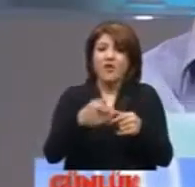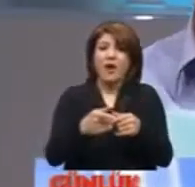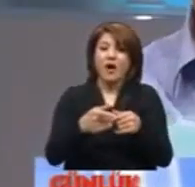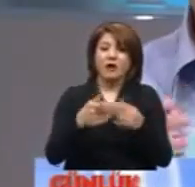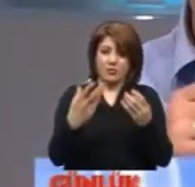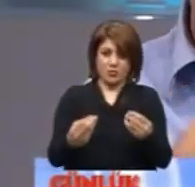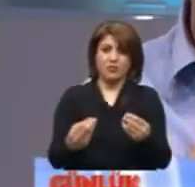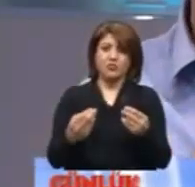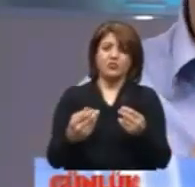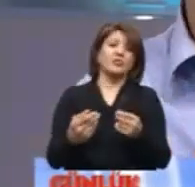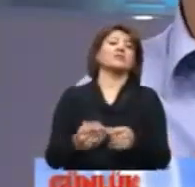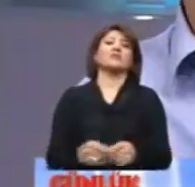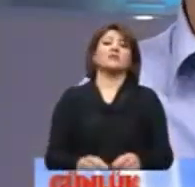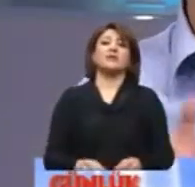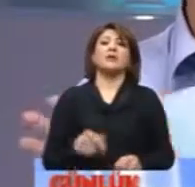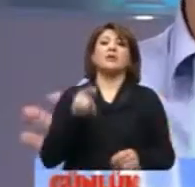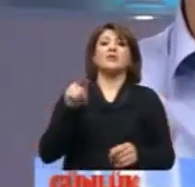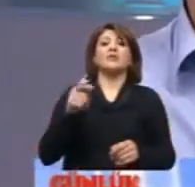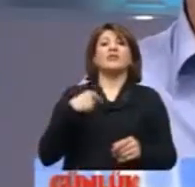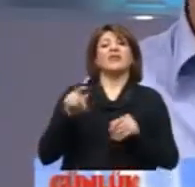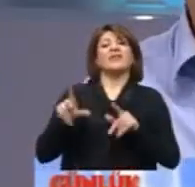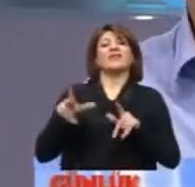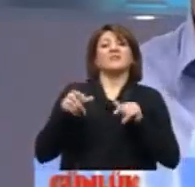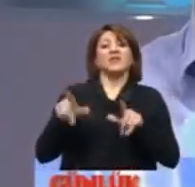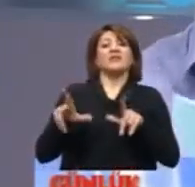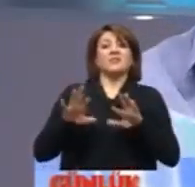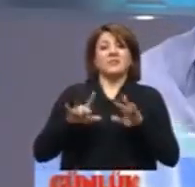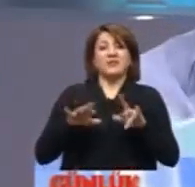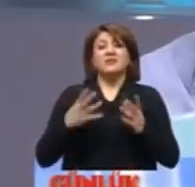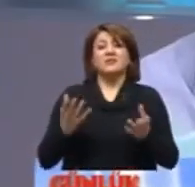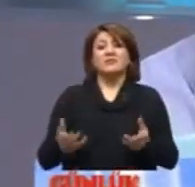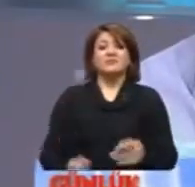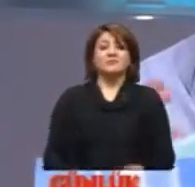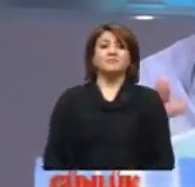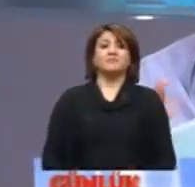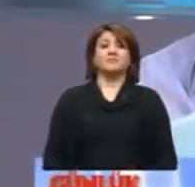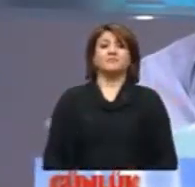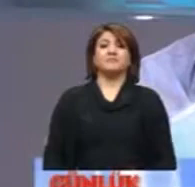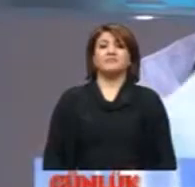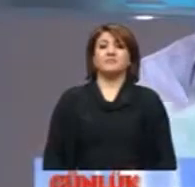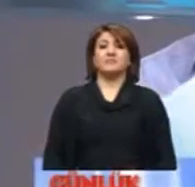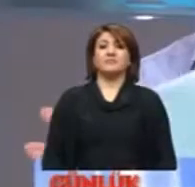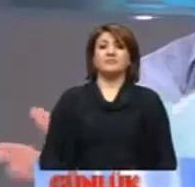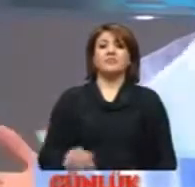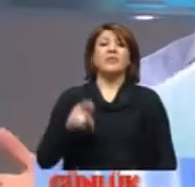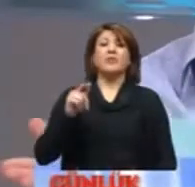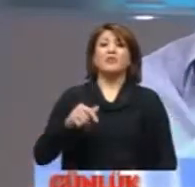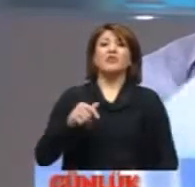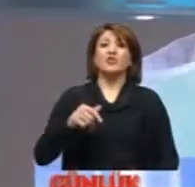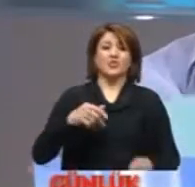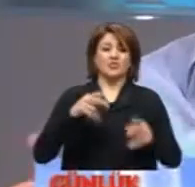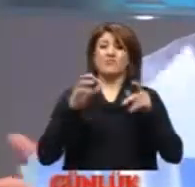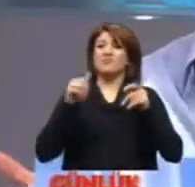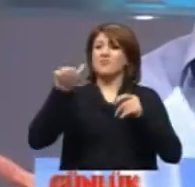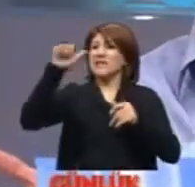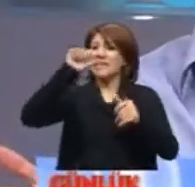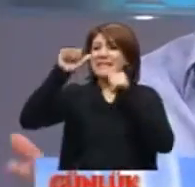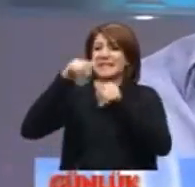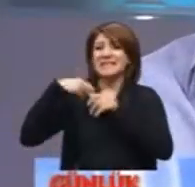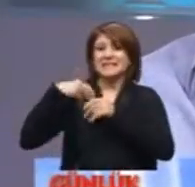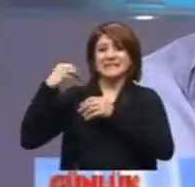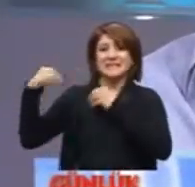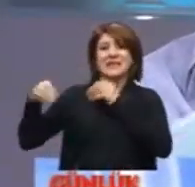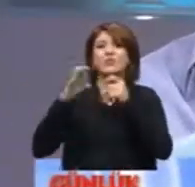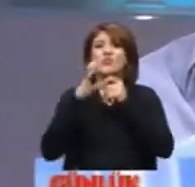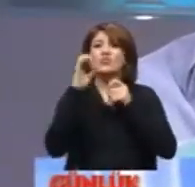Onu veremeyiz. O vitrin bu sana yaramaz abla bu buzul. Kaliteli değil. Şimdi, o nasıl bir şey? Barlara buz satıyorlar ya işte içkiyle